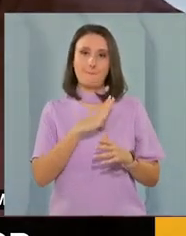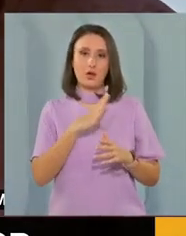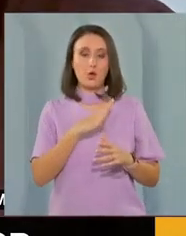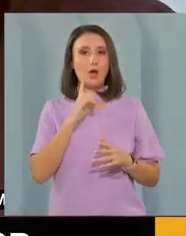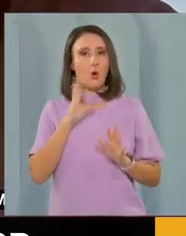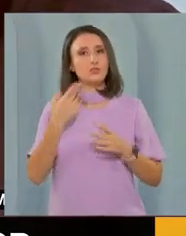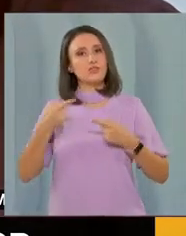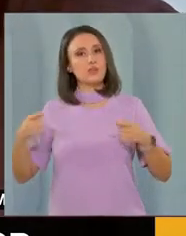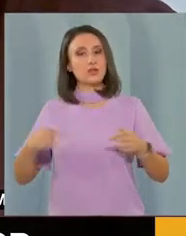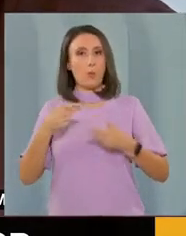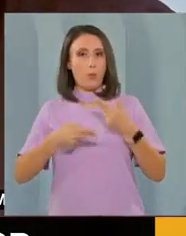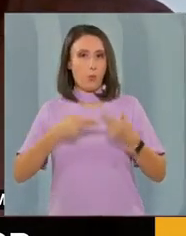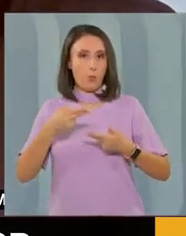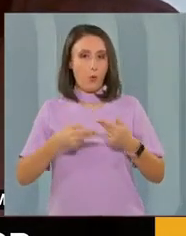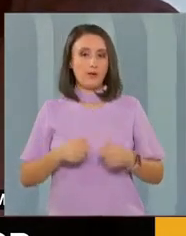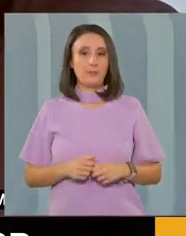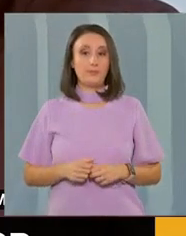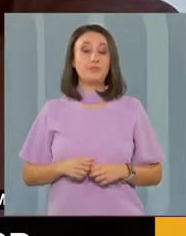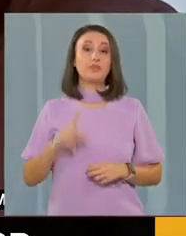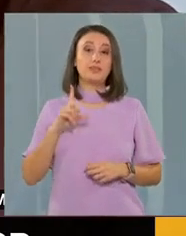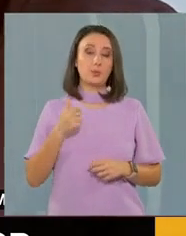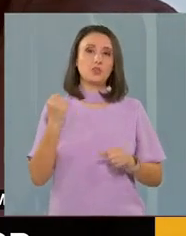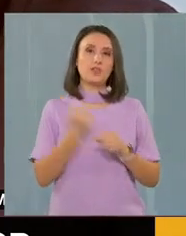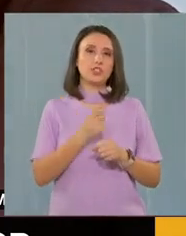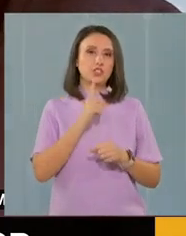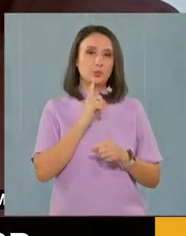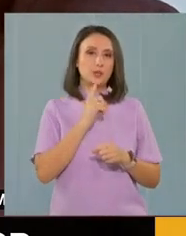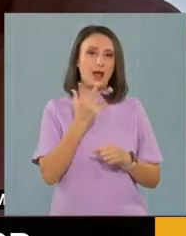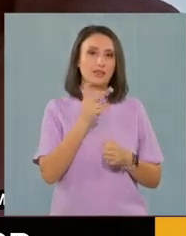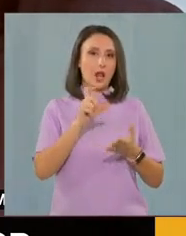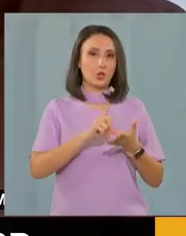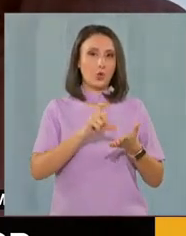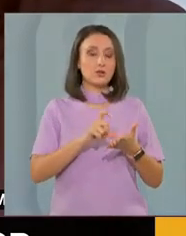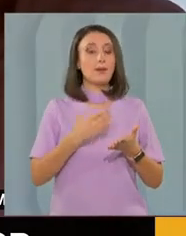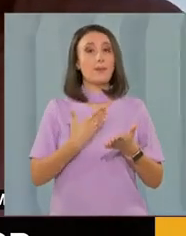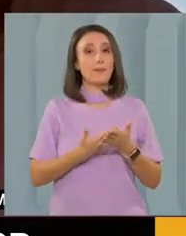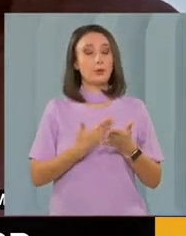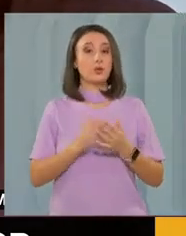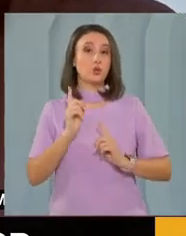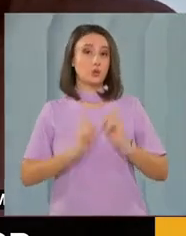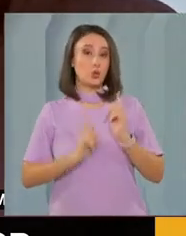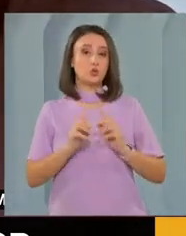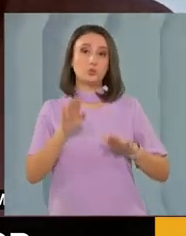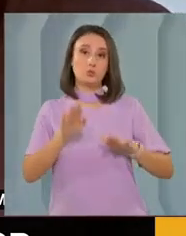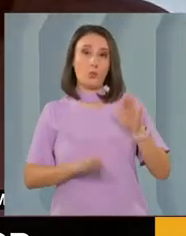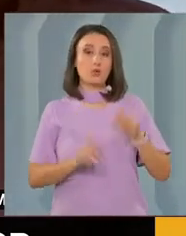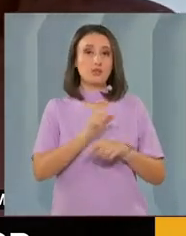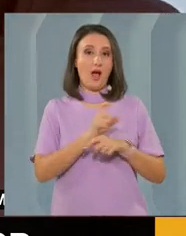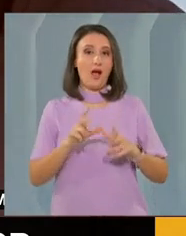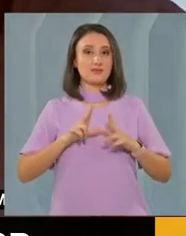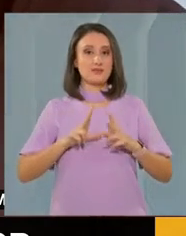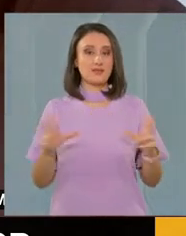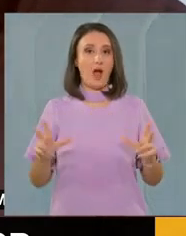care au diverse boli comorbidități și așa mai departe ar trebui să își facă cel puțin doza a treia pentru că totuși proporția de cazuri